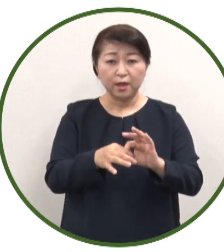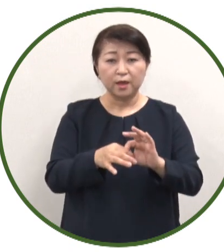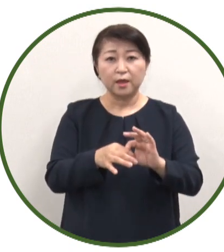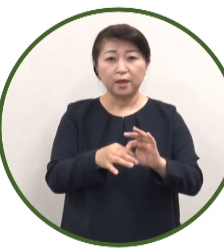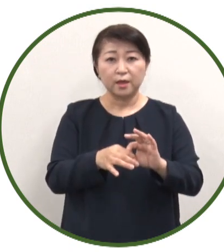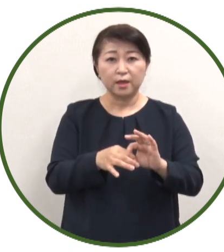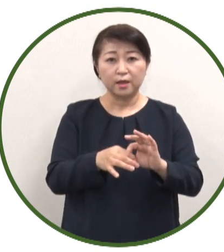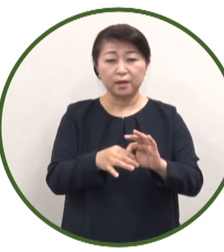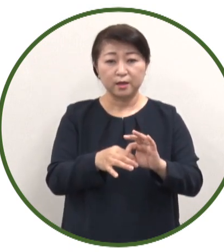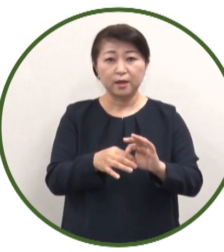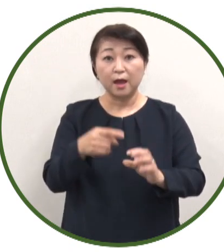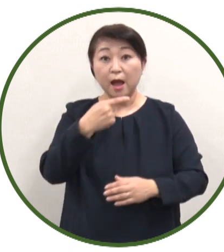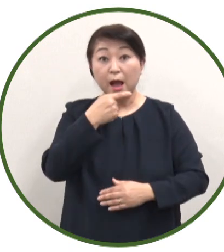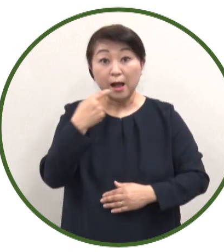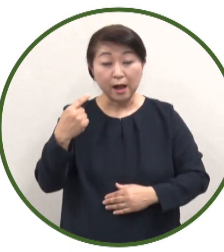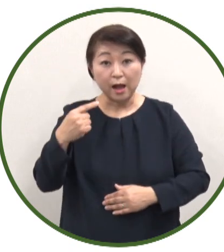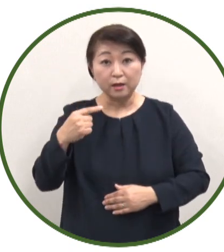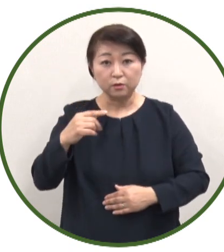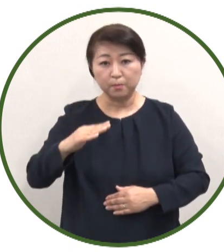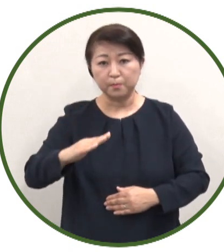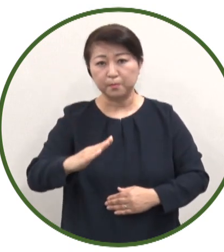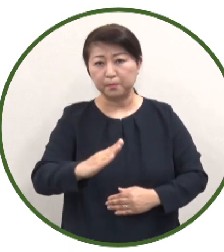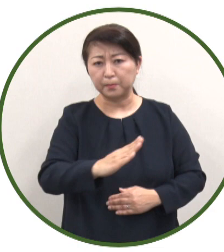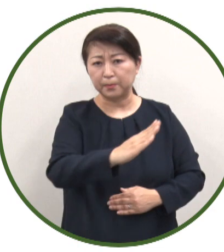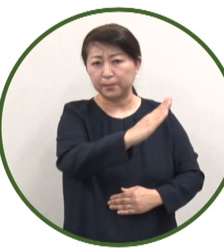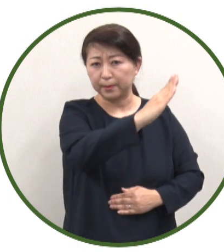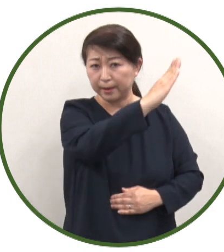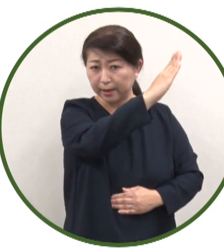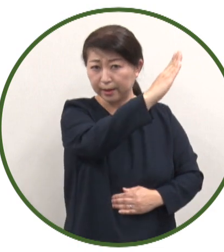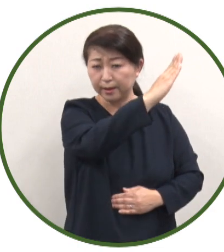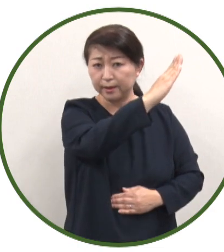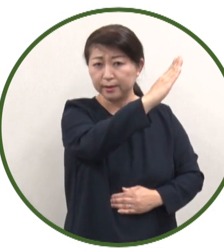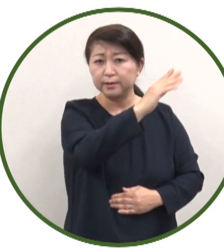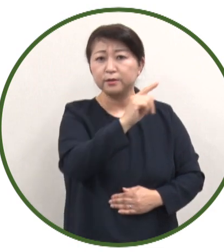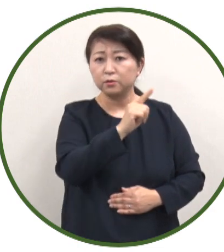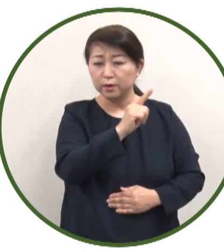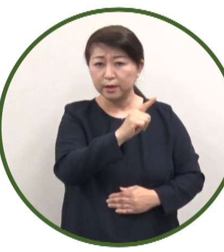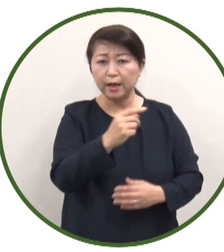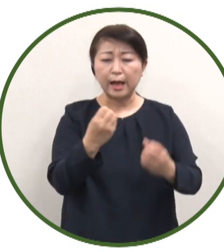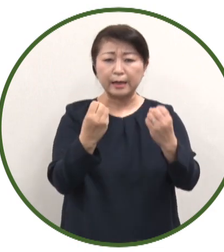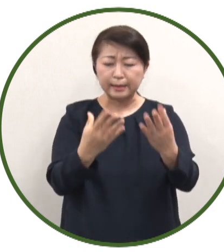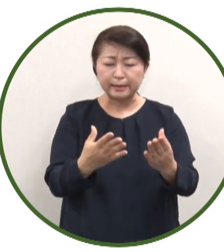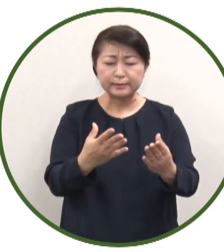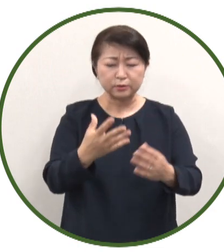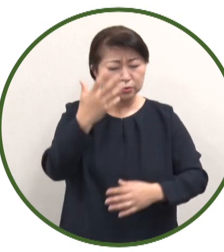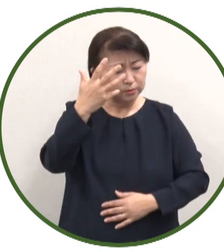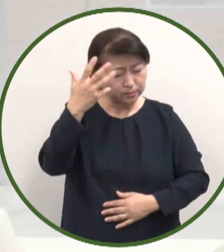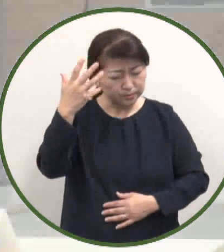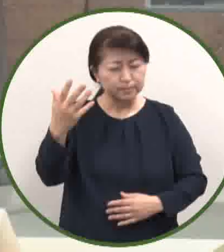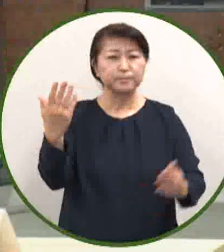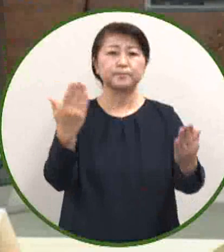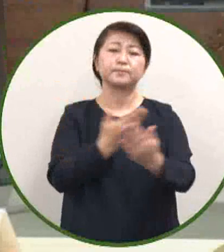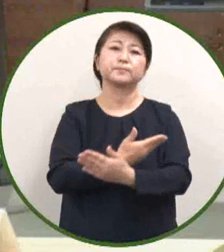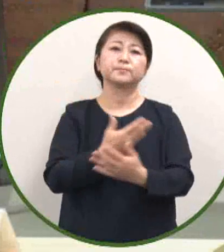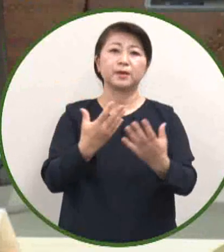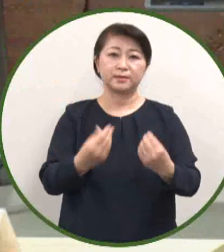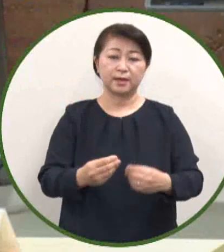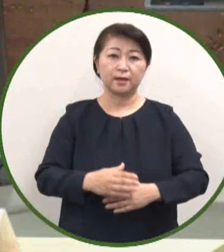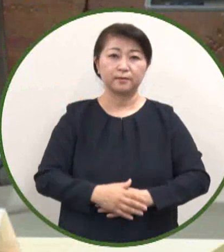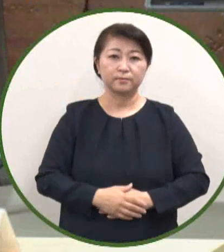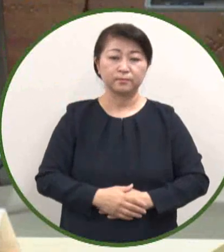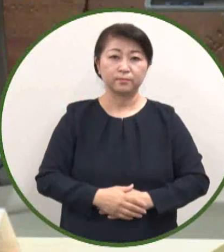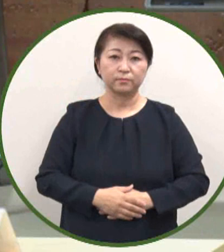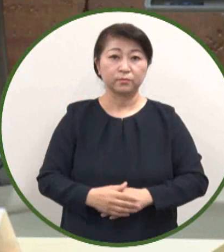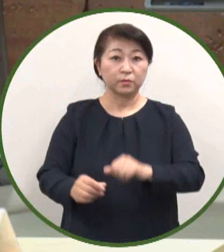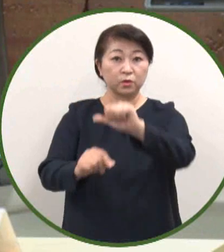線の方、こちらがまあ新たな推移の予測となっております。